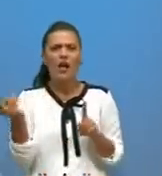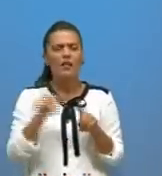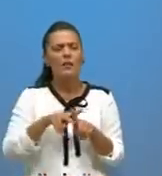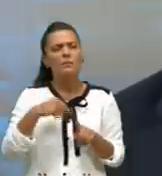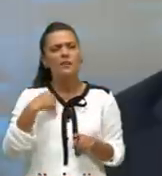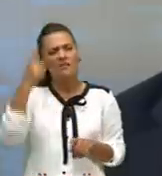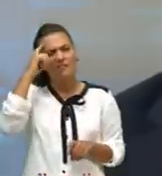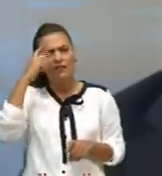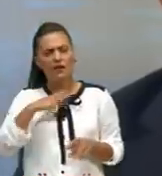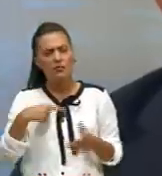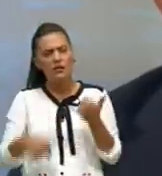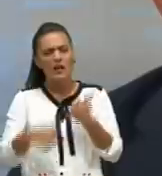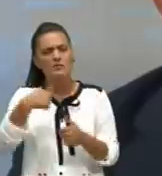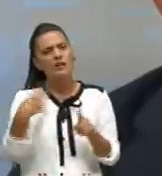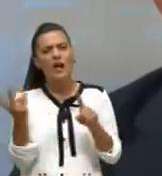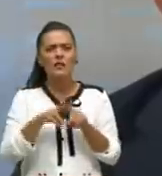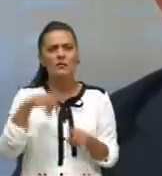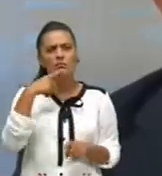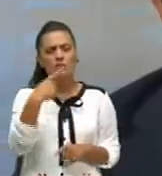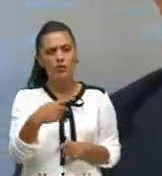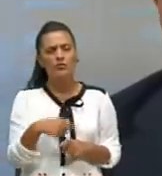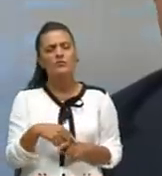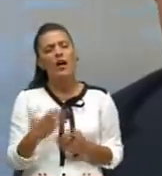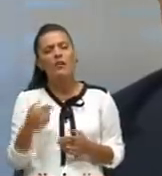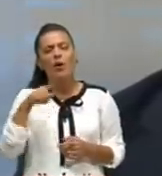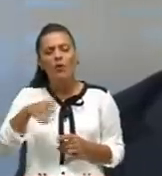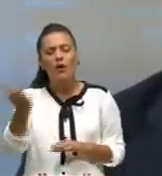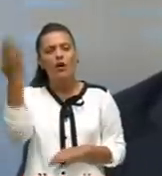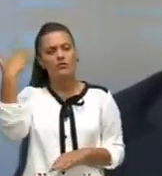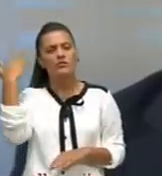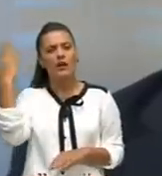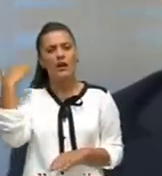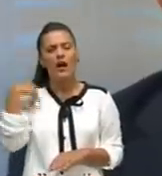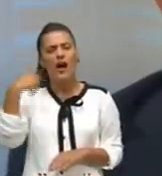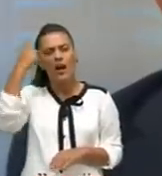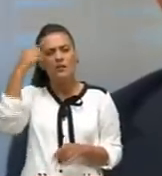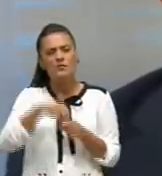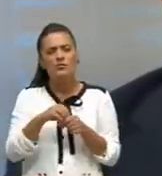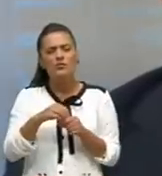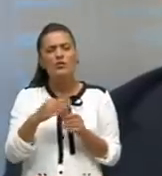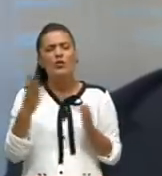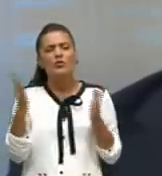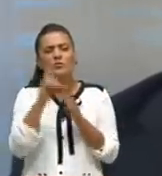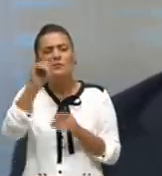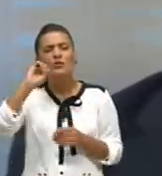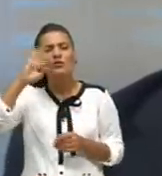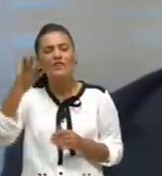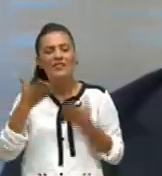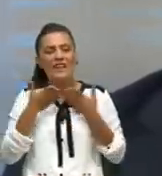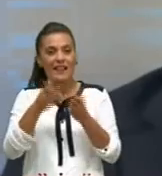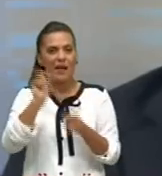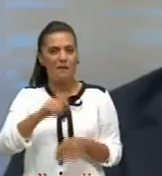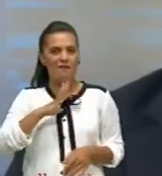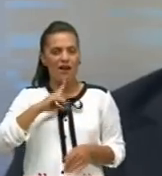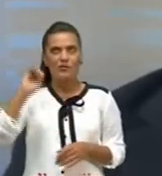Bir fikir var kafamızda, bu yarışa katılalım diyoruz dedik. Hatta ondan da önce aklımızda küçük bir güneş enerjili tekne yapmak vardı. Şimdi